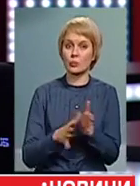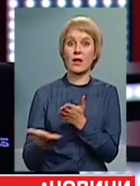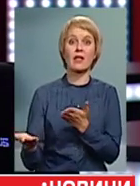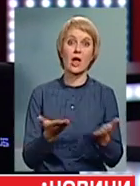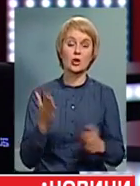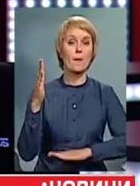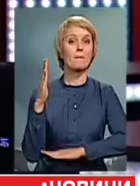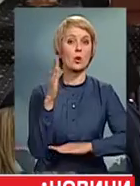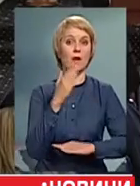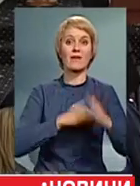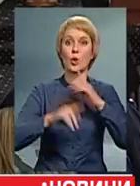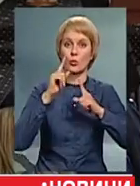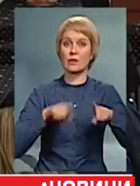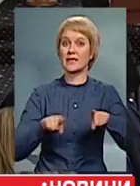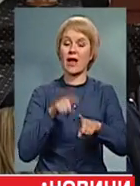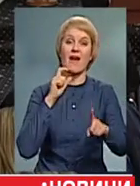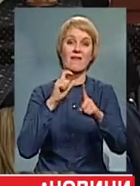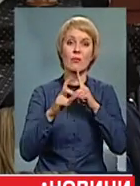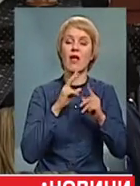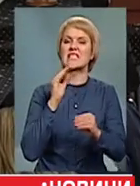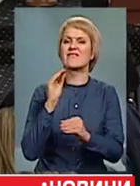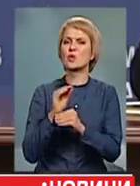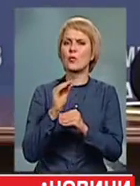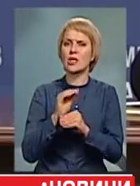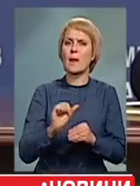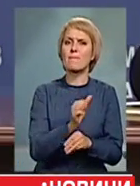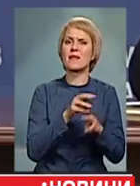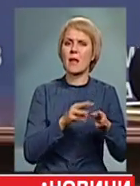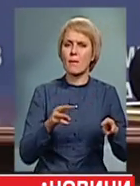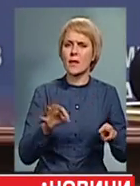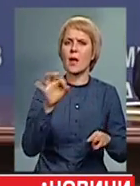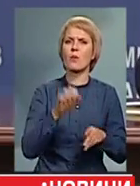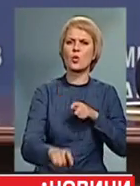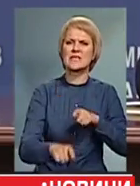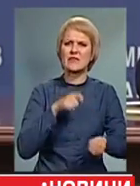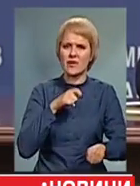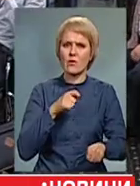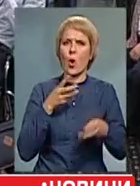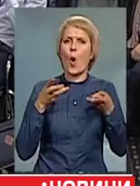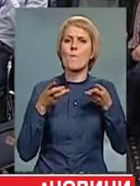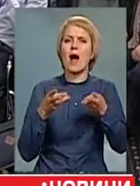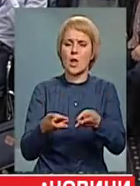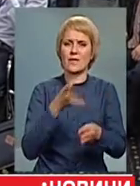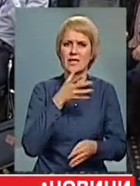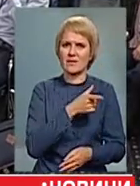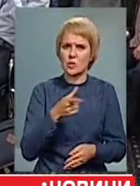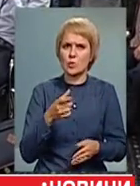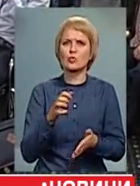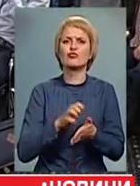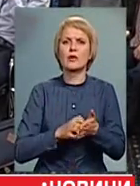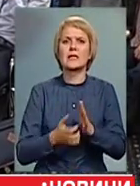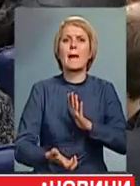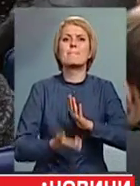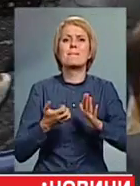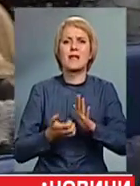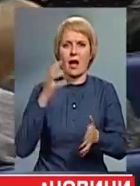проголосує Верховна Рада. Так він відповів на звинувачення прем'єра щодо зриву опалювального сезону через брак вугілля. Міністр каже, підготовка до